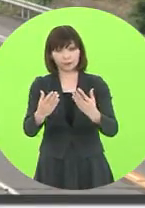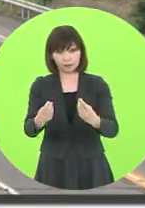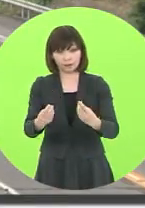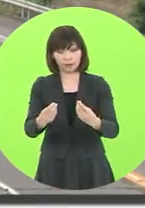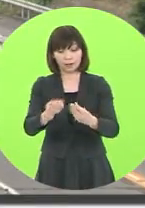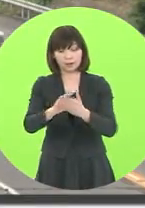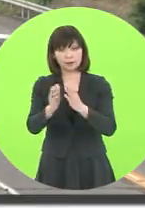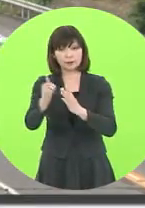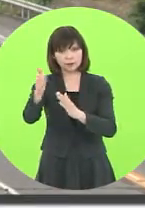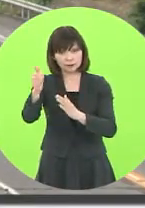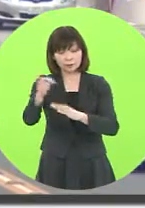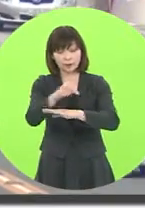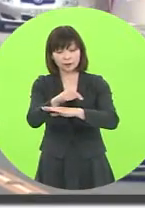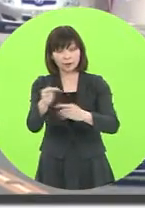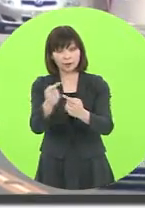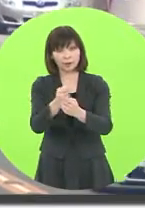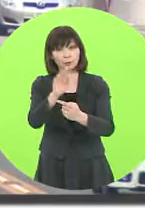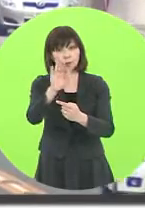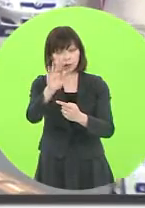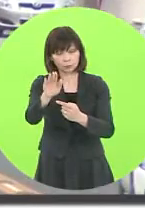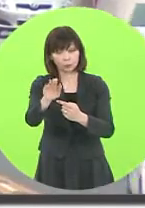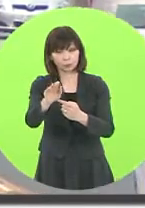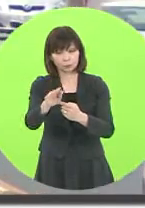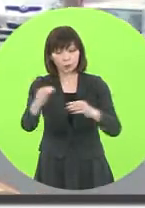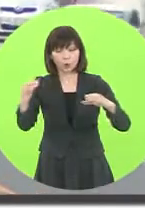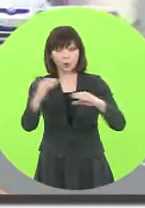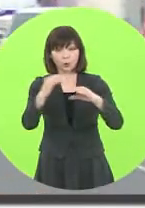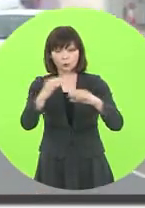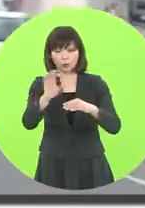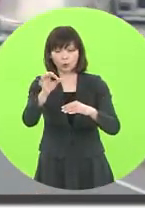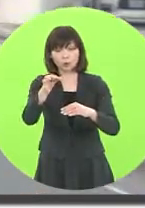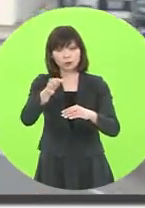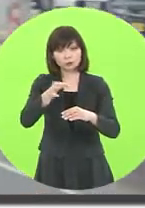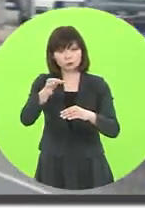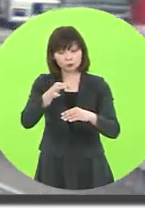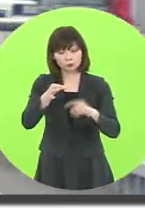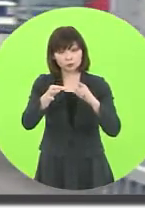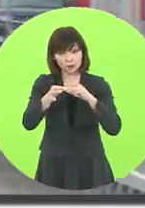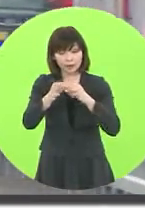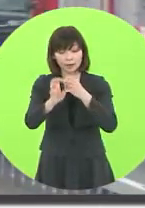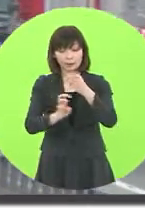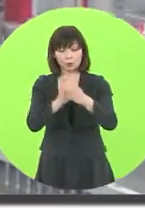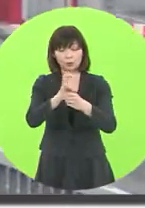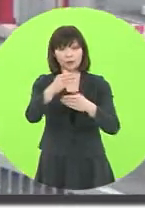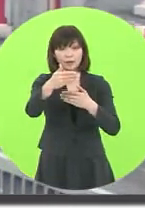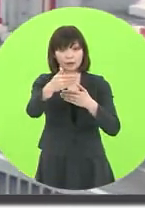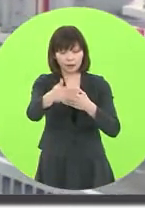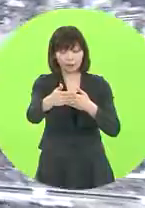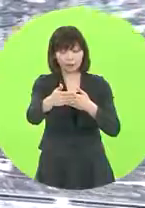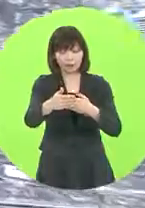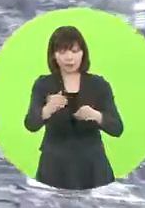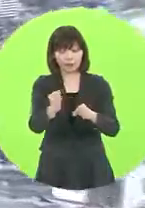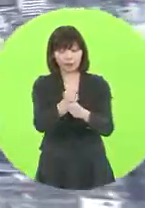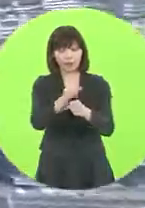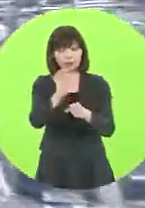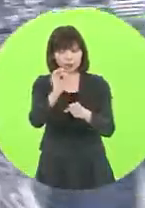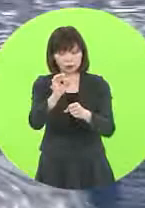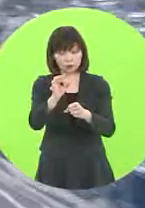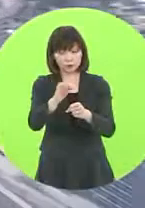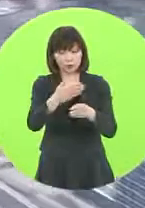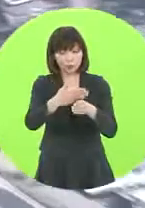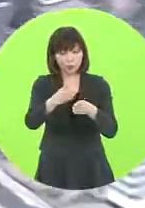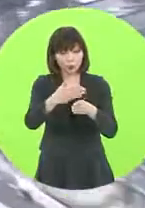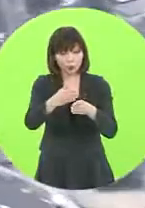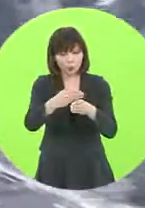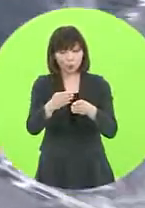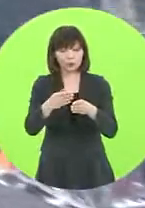事は計画変更後も高速道路の料金収入により40年間で建設費の償還、いわゆる